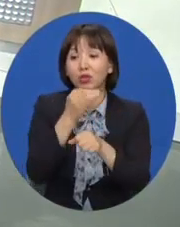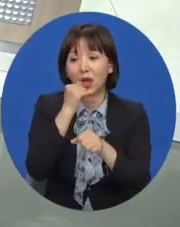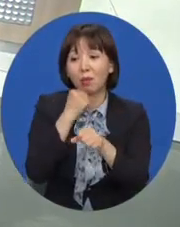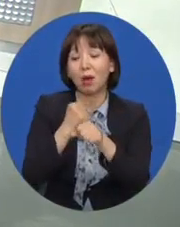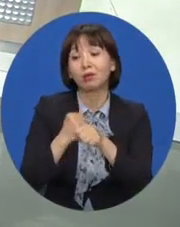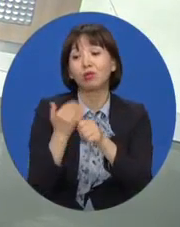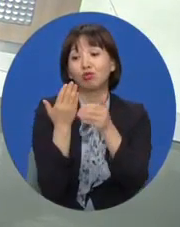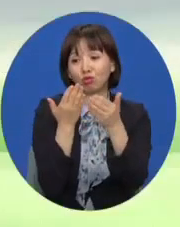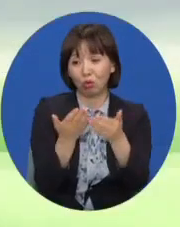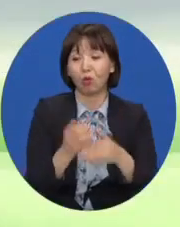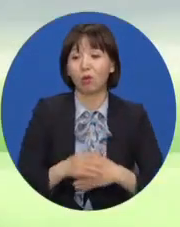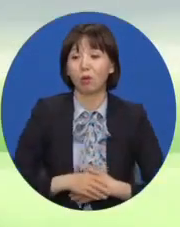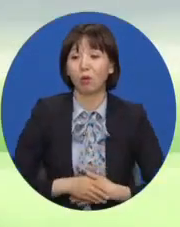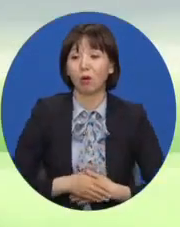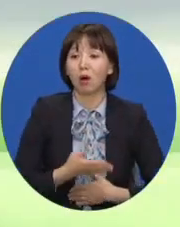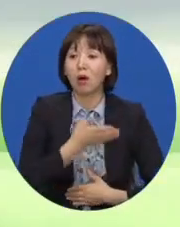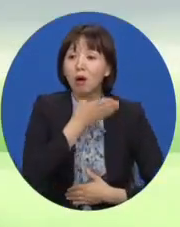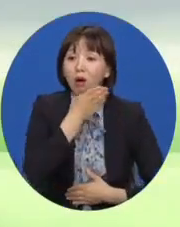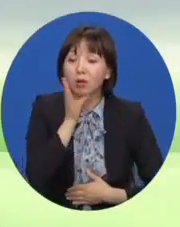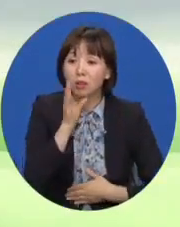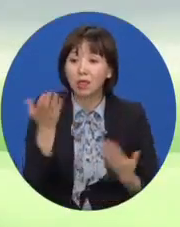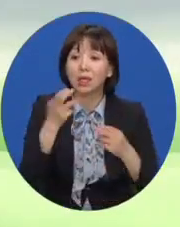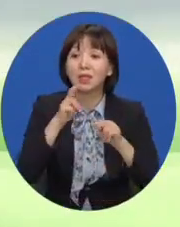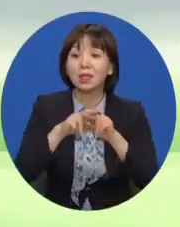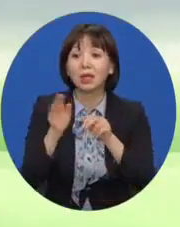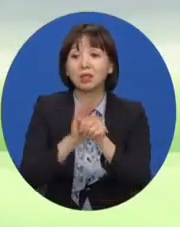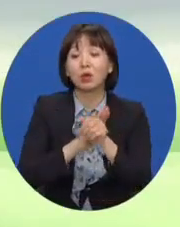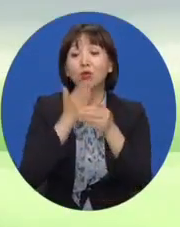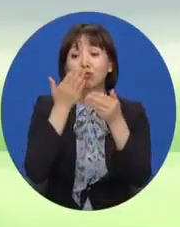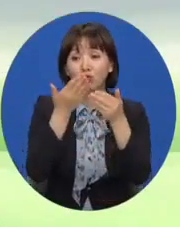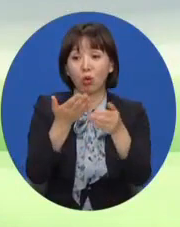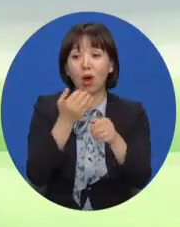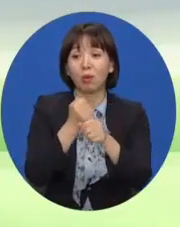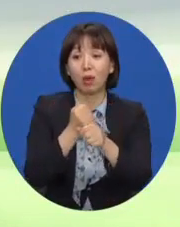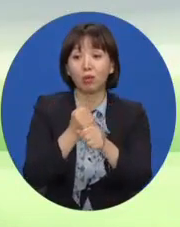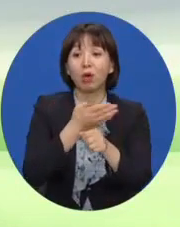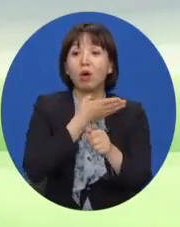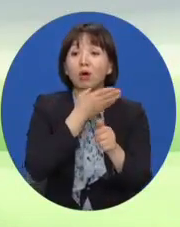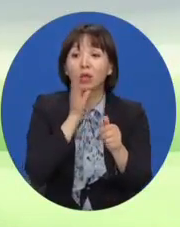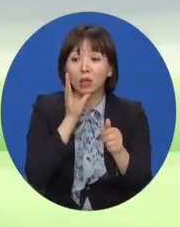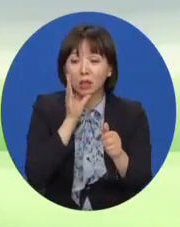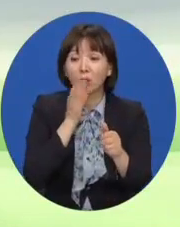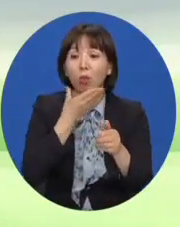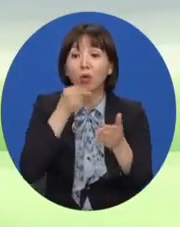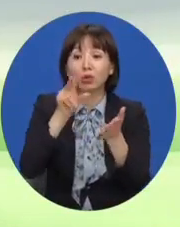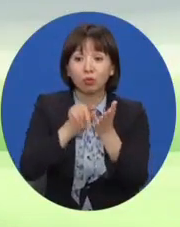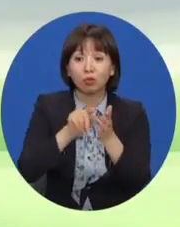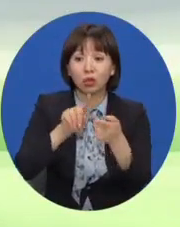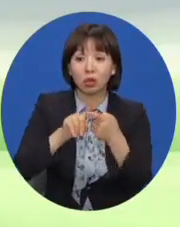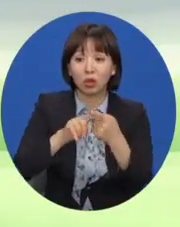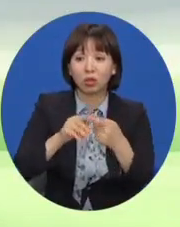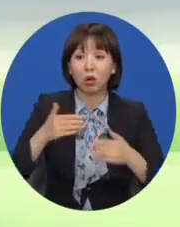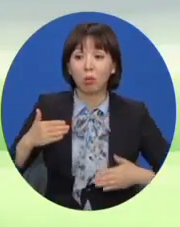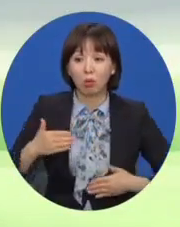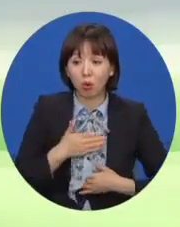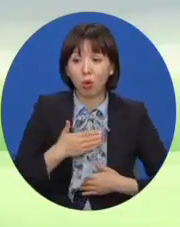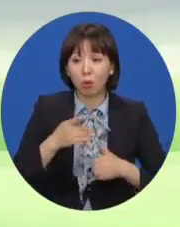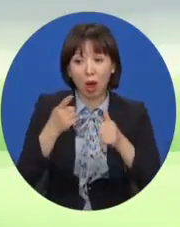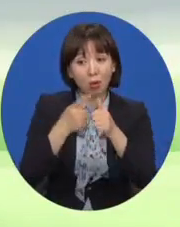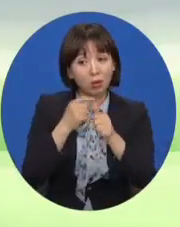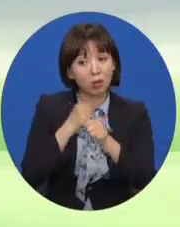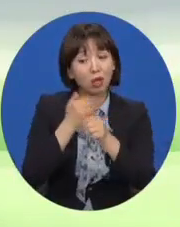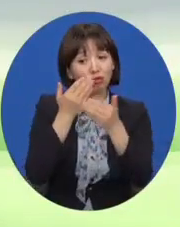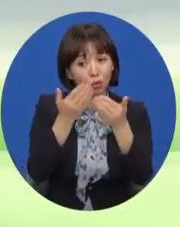우리가 어르신들은 이런 일자리를 제공하는 것이 중요하다. 그럼 돌아가면서 어르신한테 월 뭐 이렇게 복지 문제에선 목욕료를 한 번에 한 번씩 해준다거나